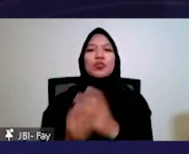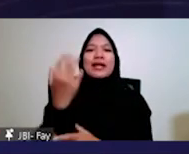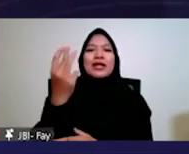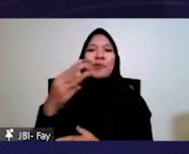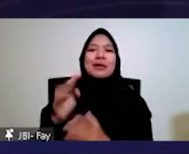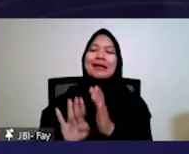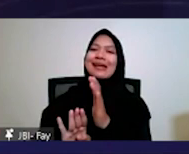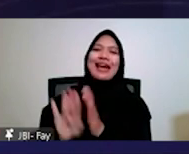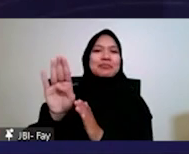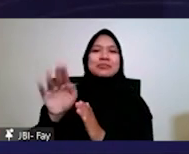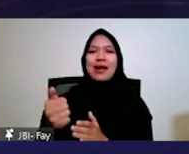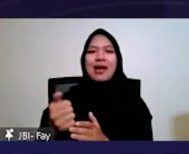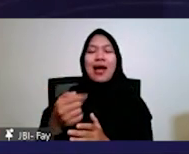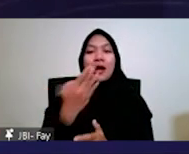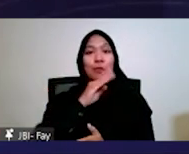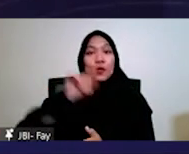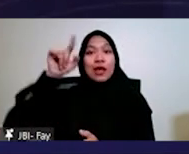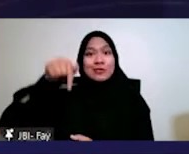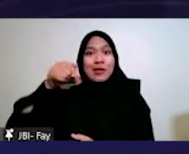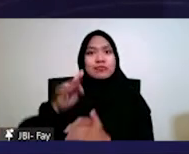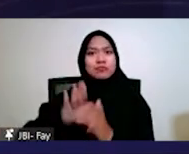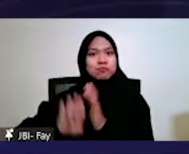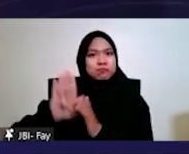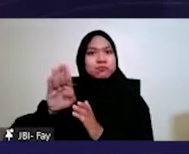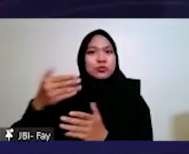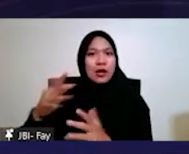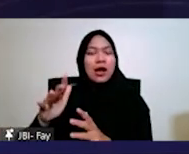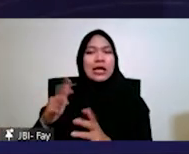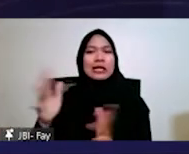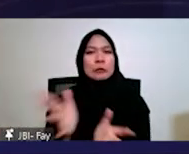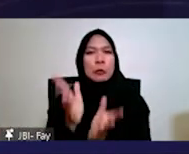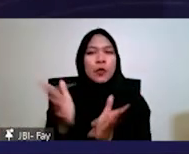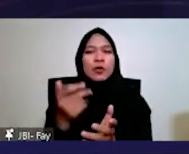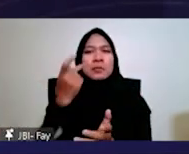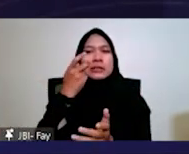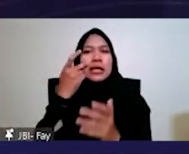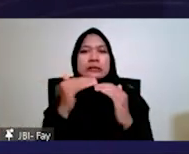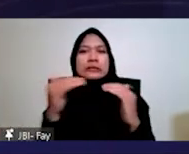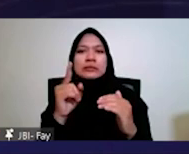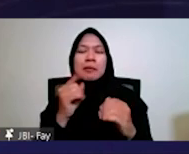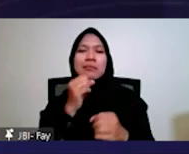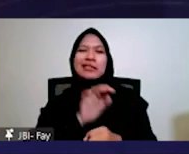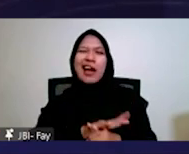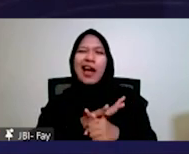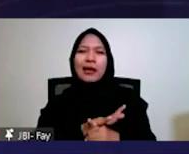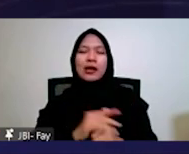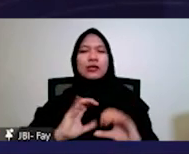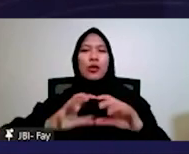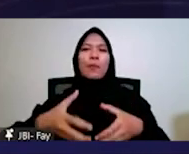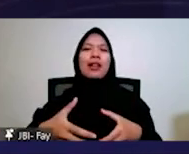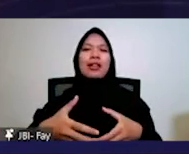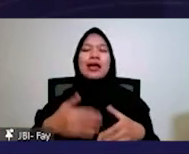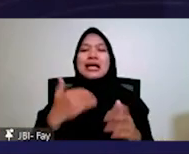sudah naik ya kita terus dorong sambil menjaga stabilitas karena tekanan Global jadi situlah kebijakan bank sentral